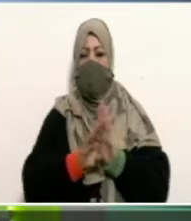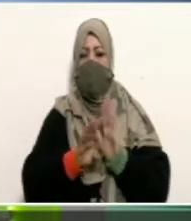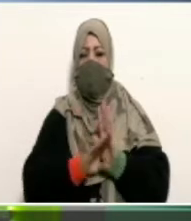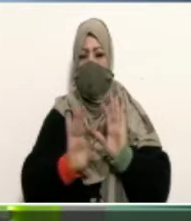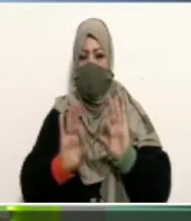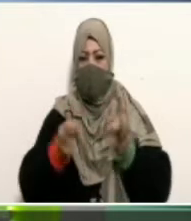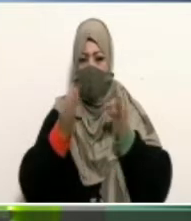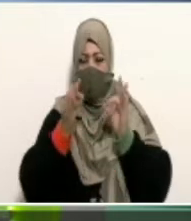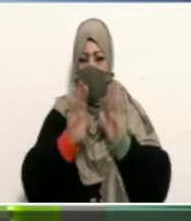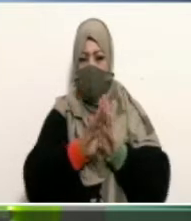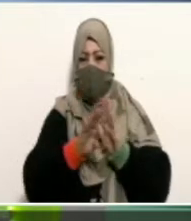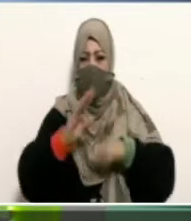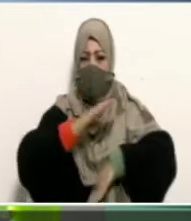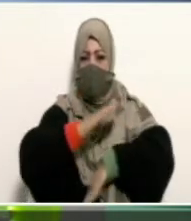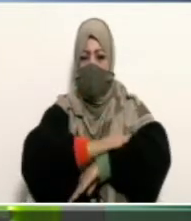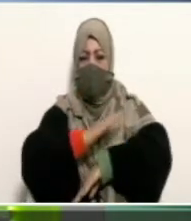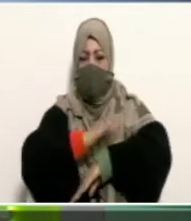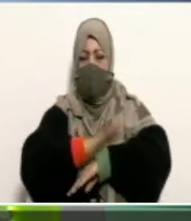مانيش موافق